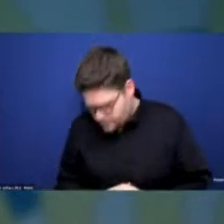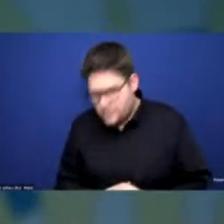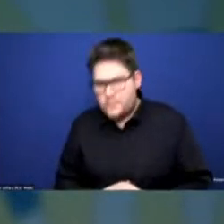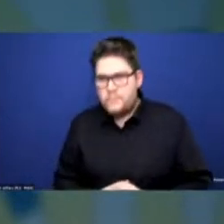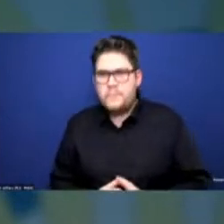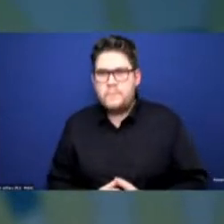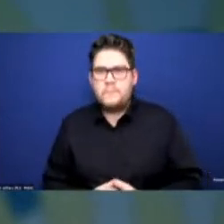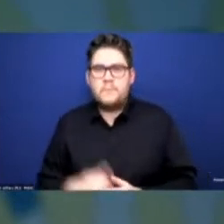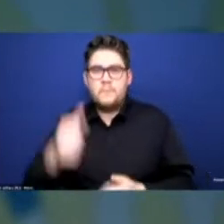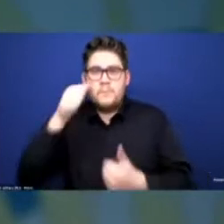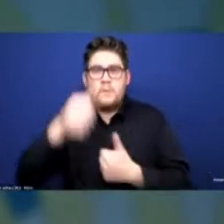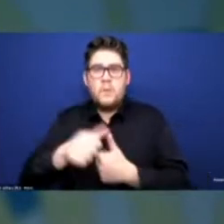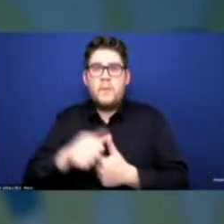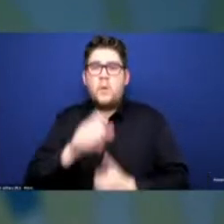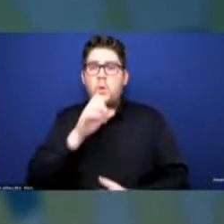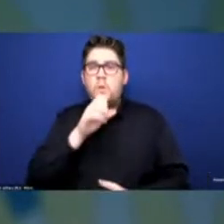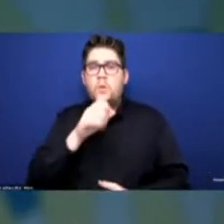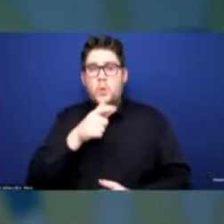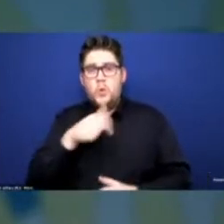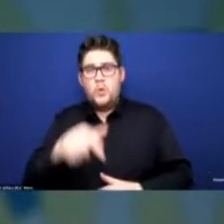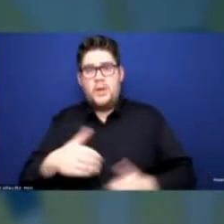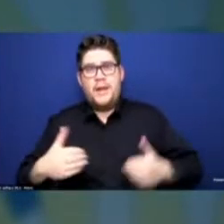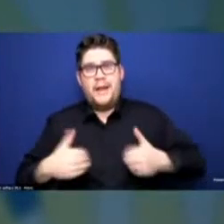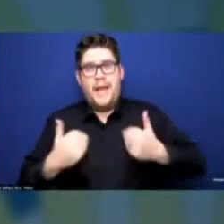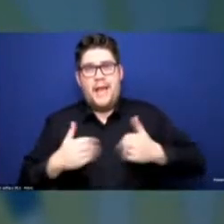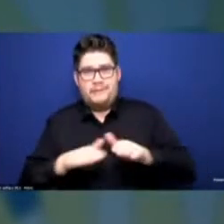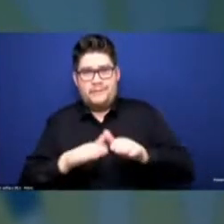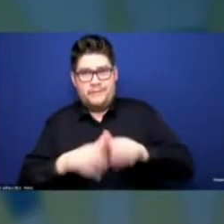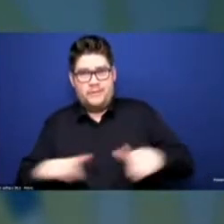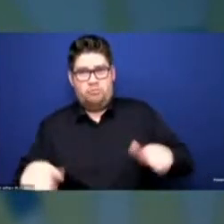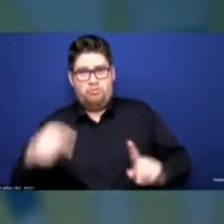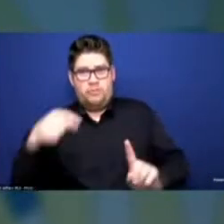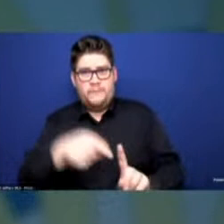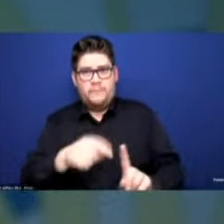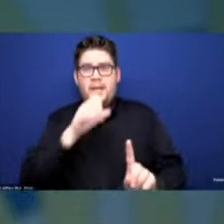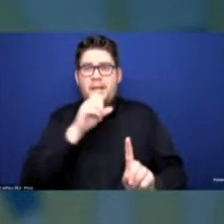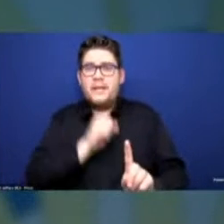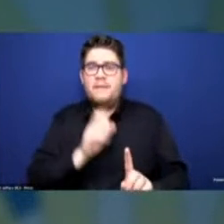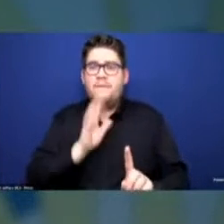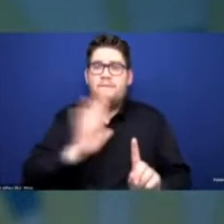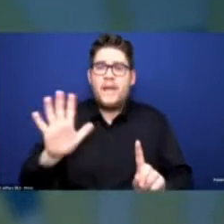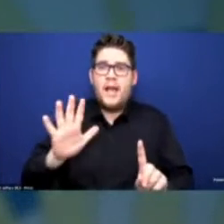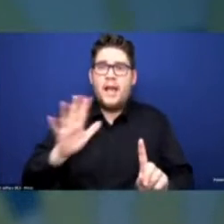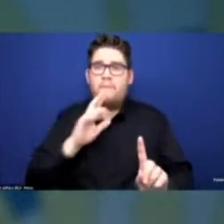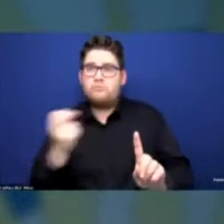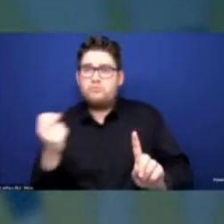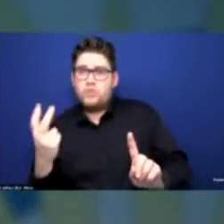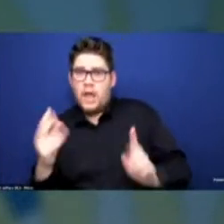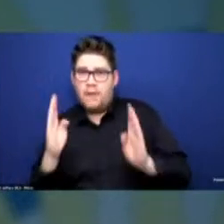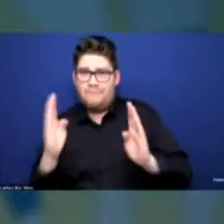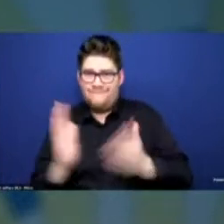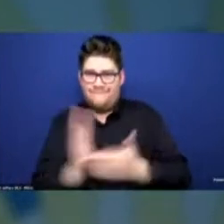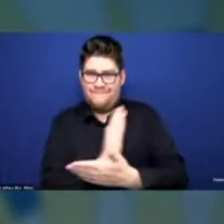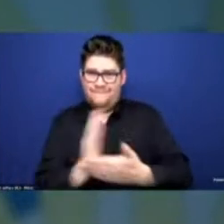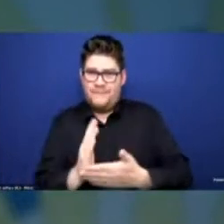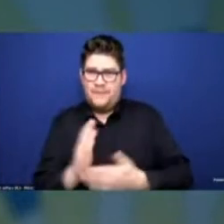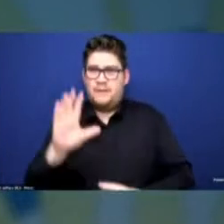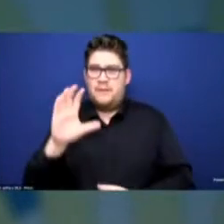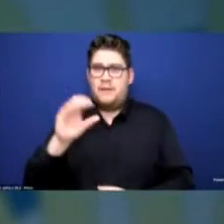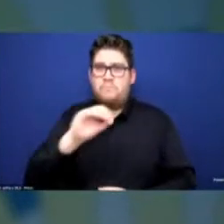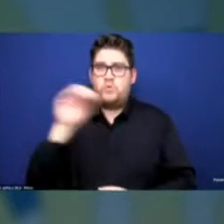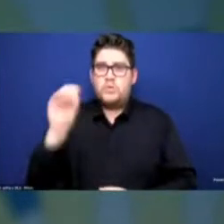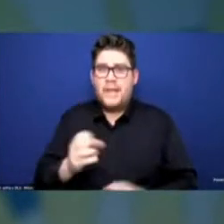particularly true for ages 5 to 12, where it's still underrepresented. 月9号这个0到4